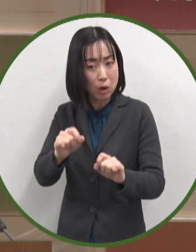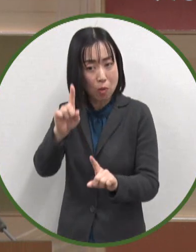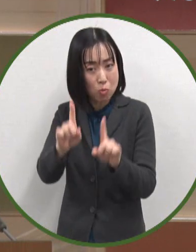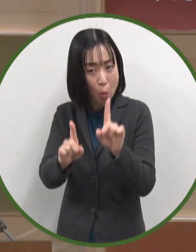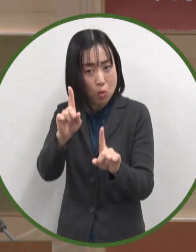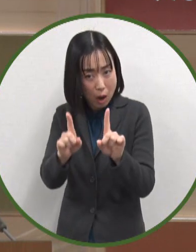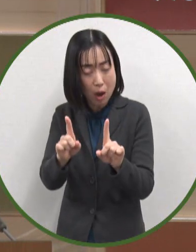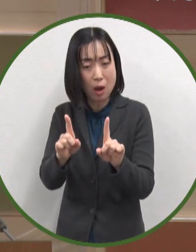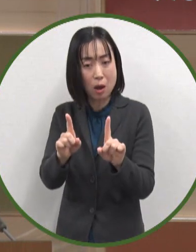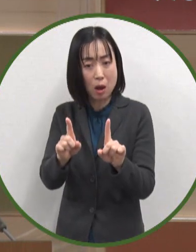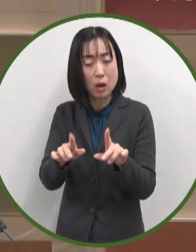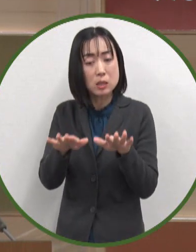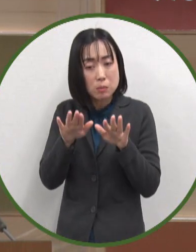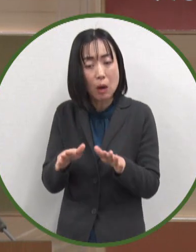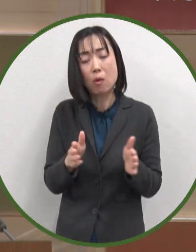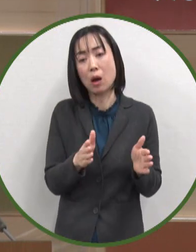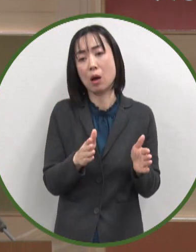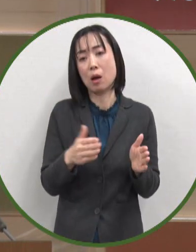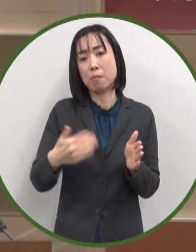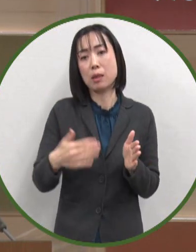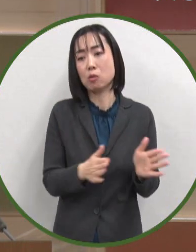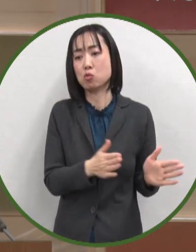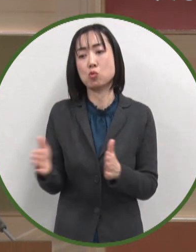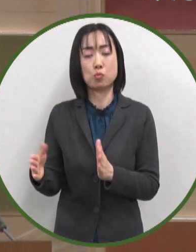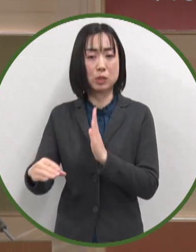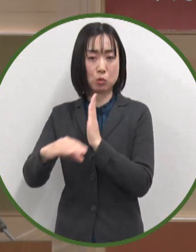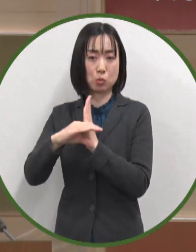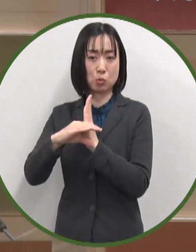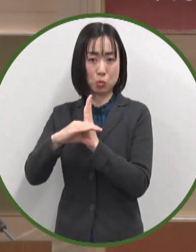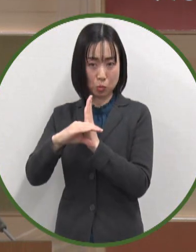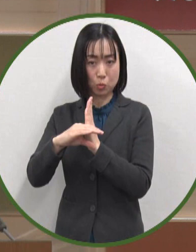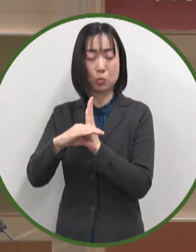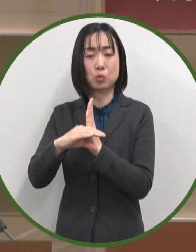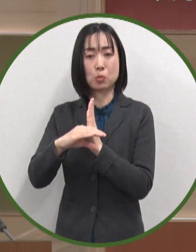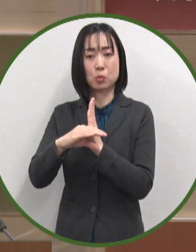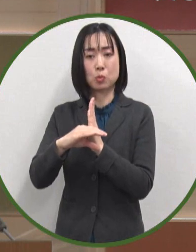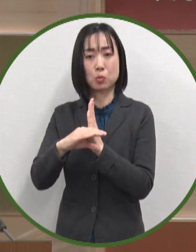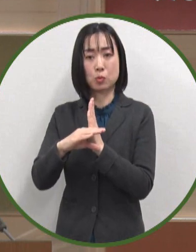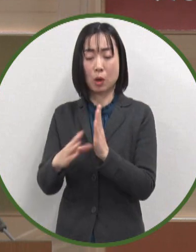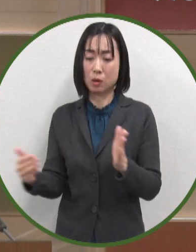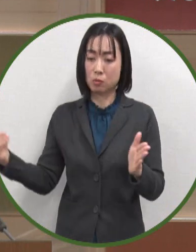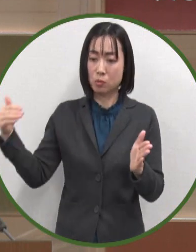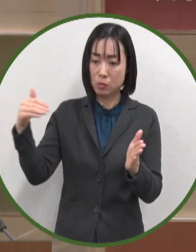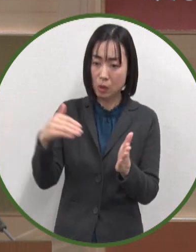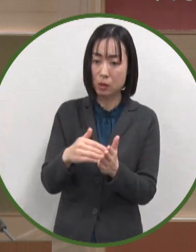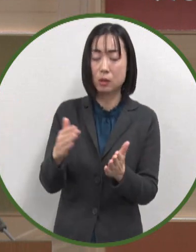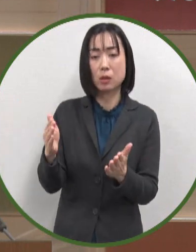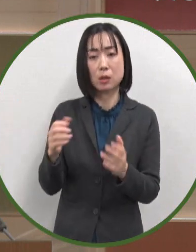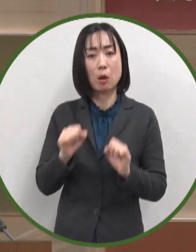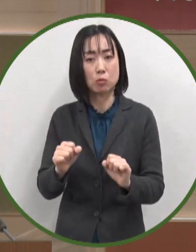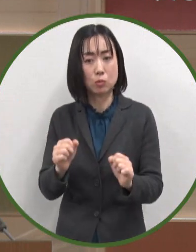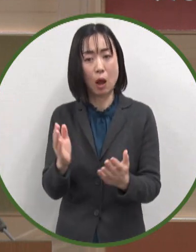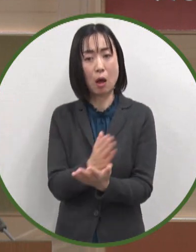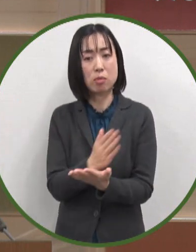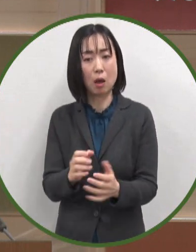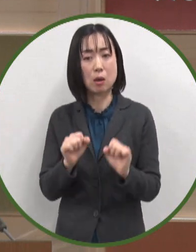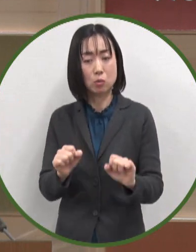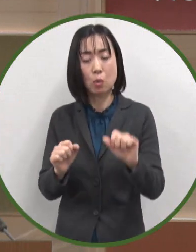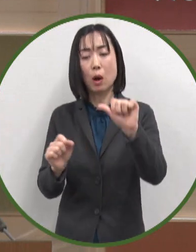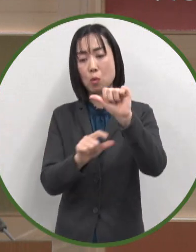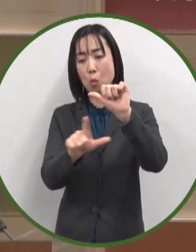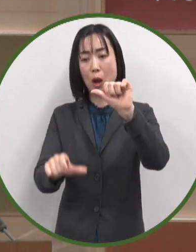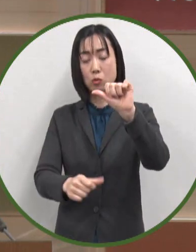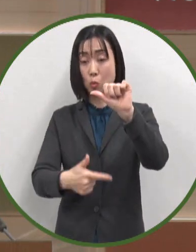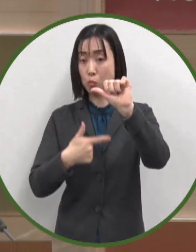備を今しております。直ちに実施できるように準備はしておりますが、最終的にはですね、5月6日に判断を